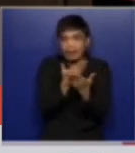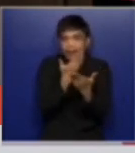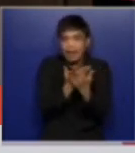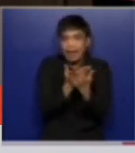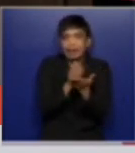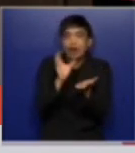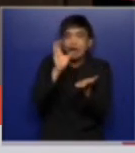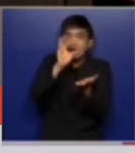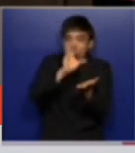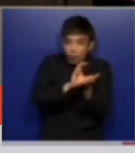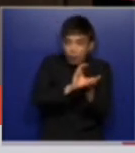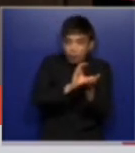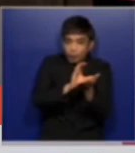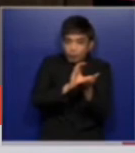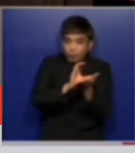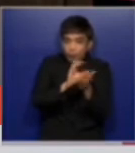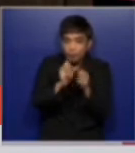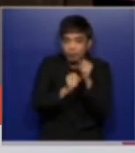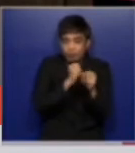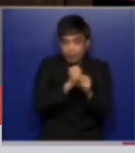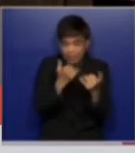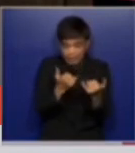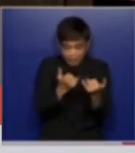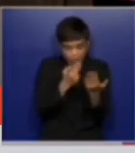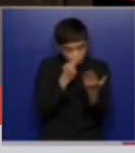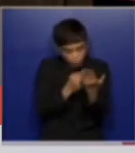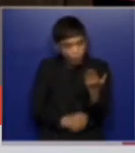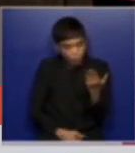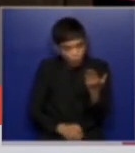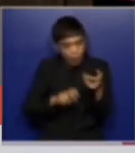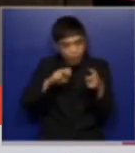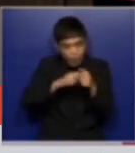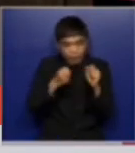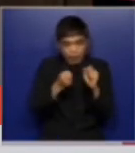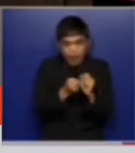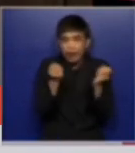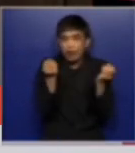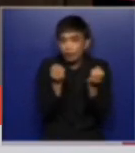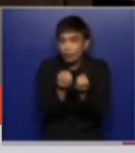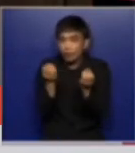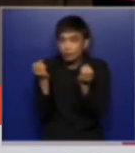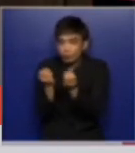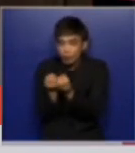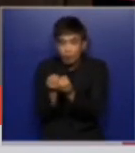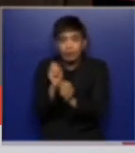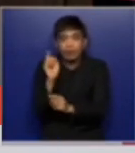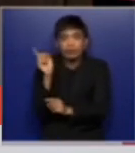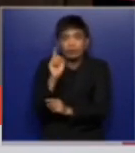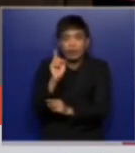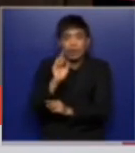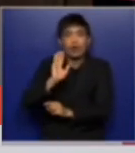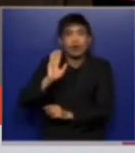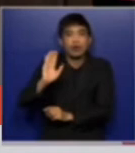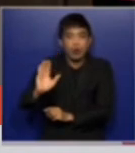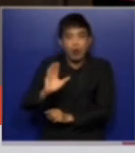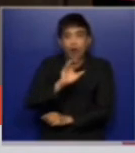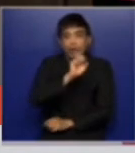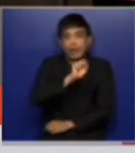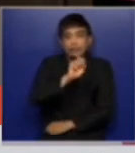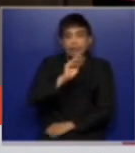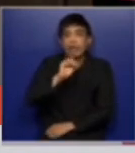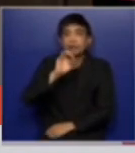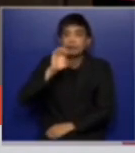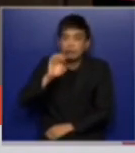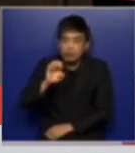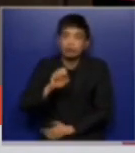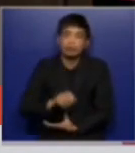ขณะนี้นั่นก็คือผลกระทบที่เกิดจากภาคการสร้างรายได้ของภาคธุรกิจ SME ท่